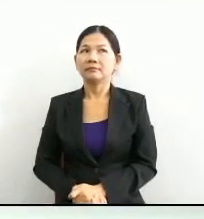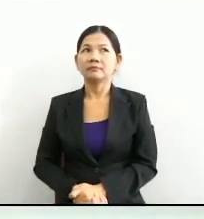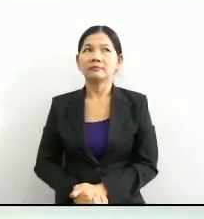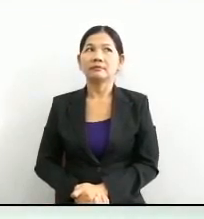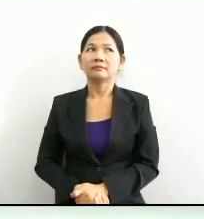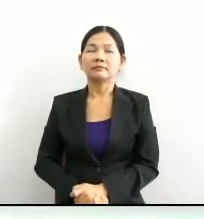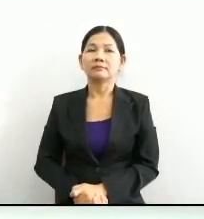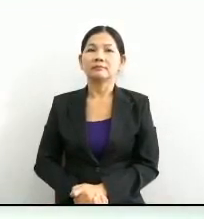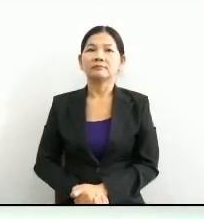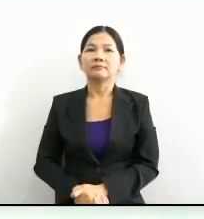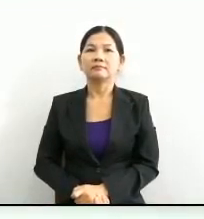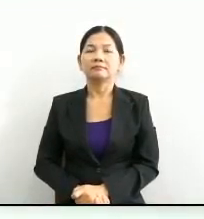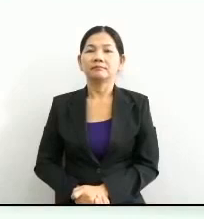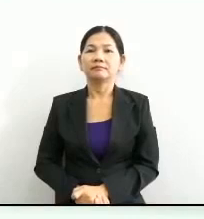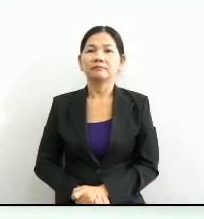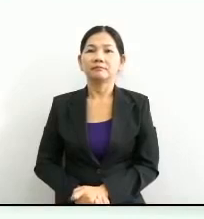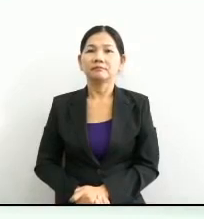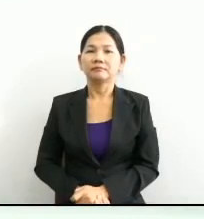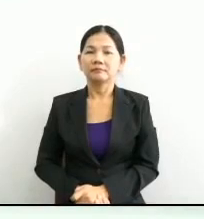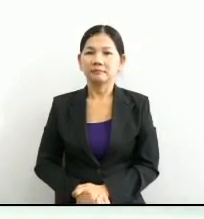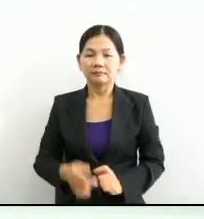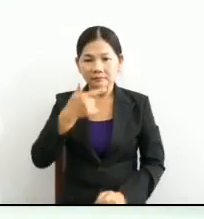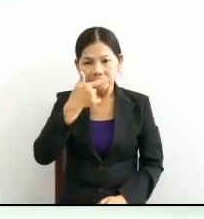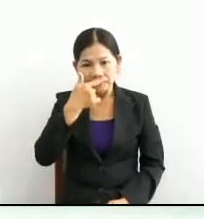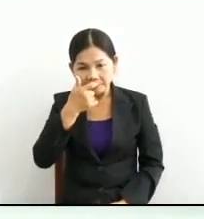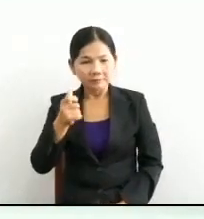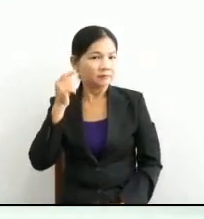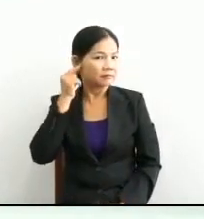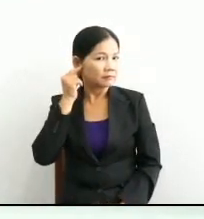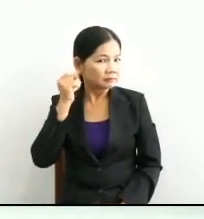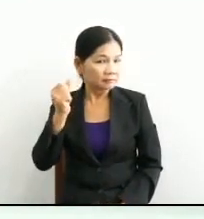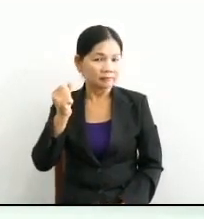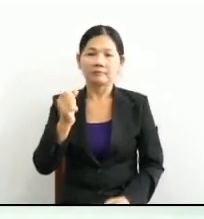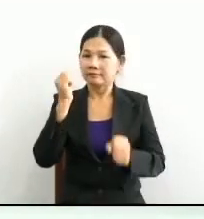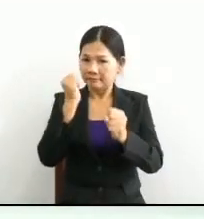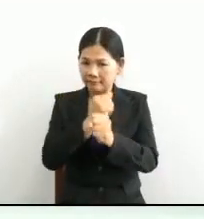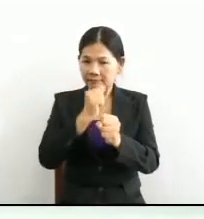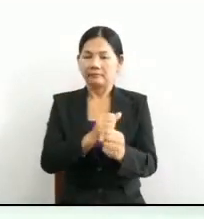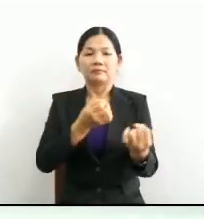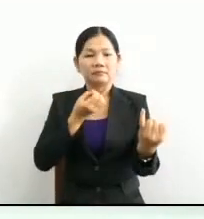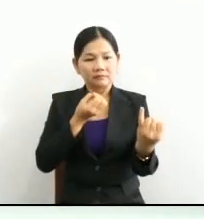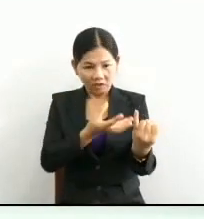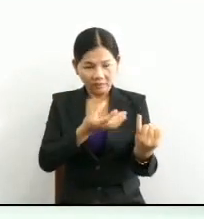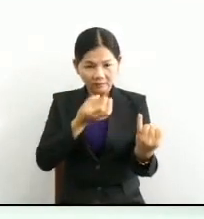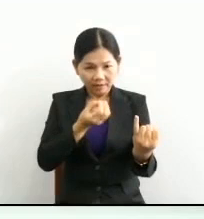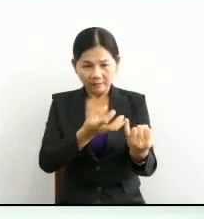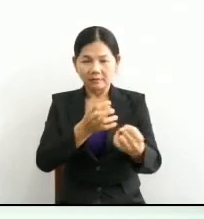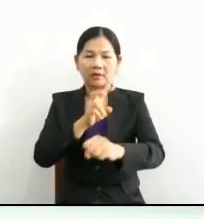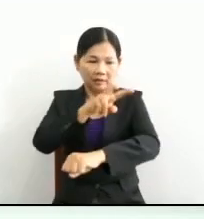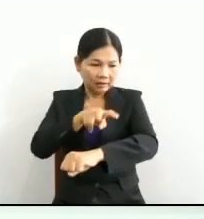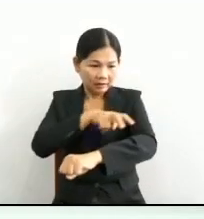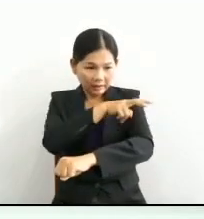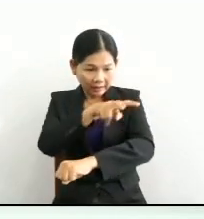chà ta hình trắng ba mẹ cứ quất miên tuần này tí bệnh bạch thai đã xa trình trầm dương nè con chẳng bị